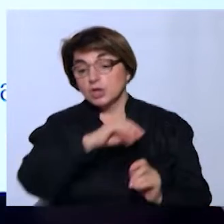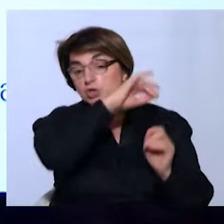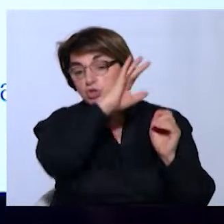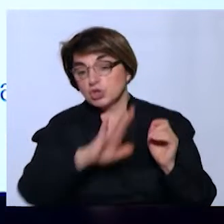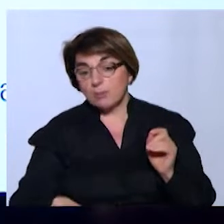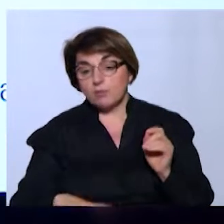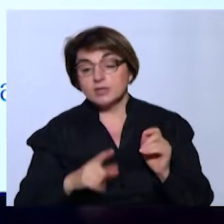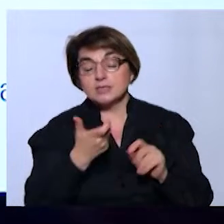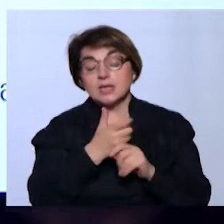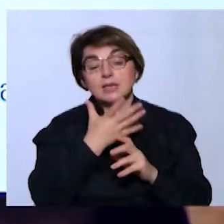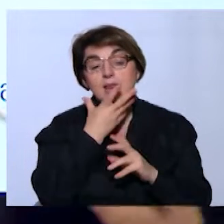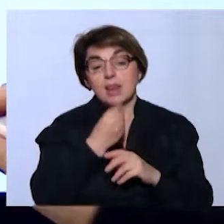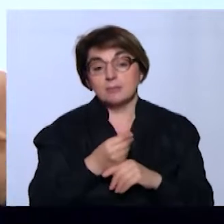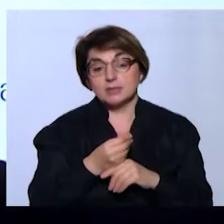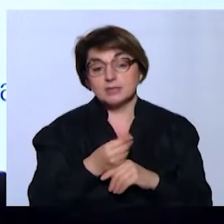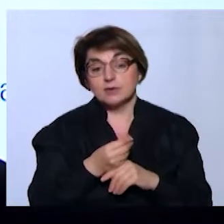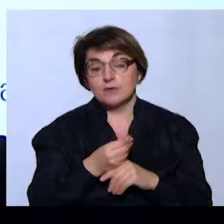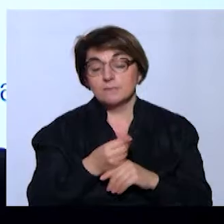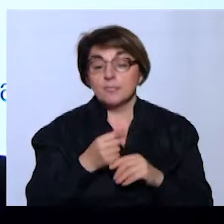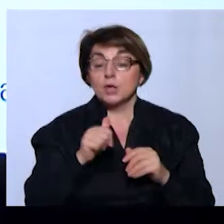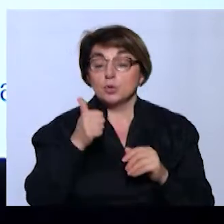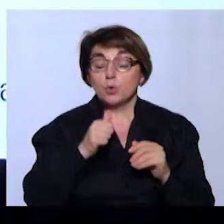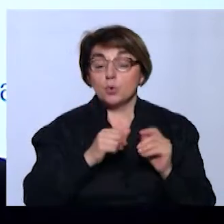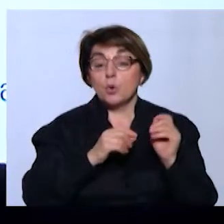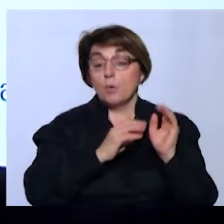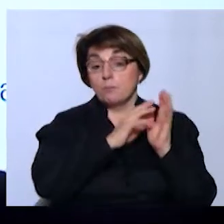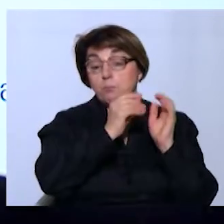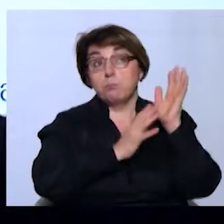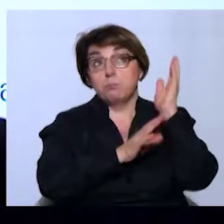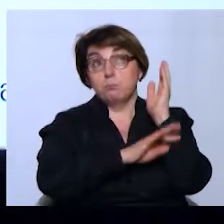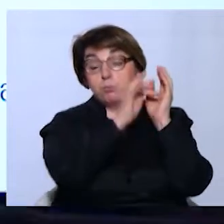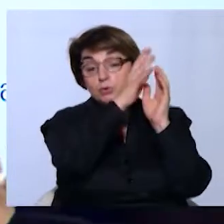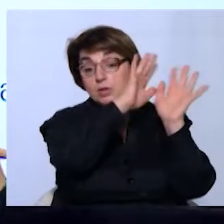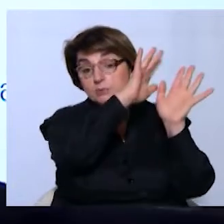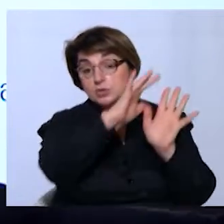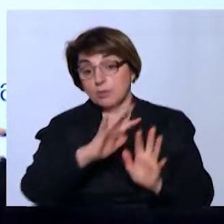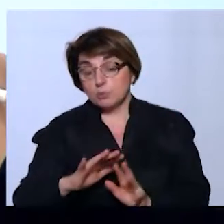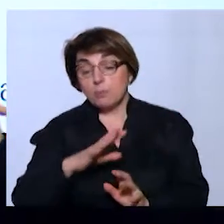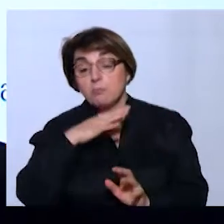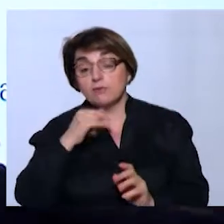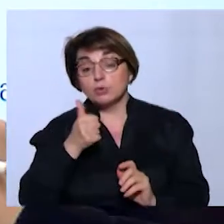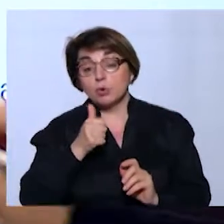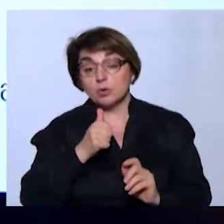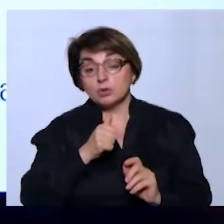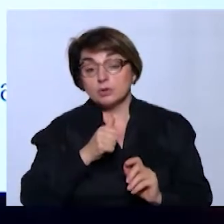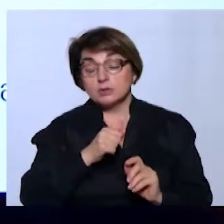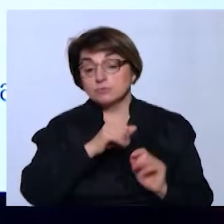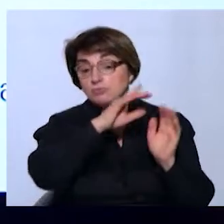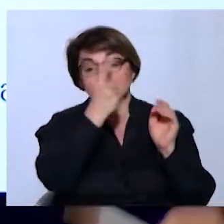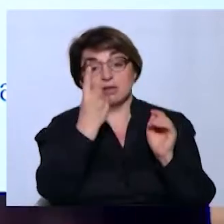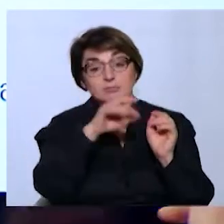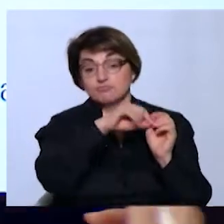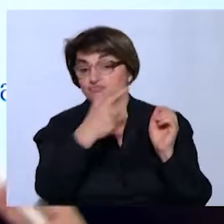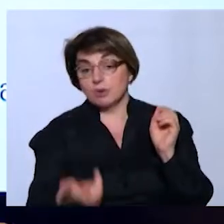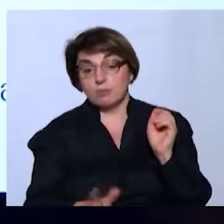ჩამოვარდებიან, ძალიან ლამაზია. ჩამოცვივდებიან თუ ჩამოვარდებიან? ფოთლები მრავლობითი რიცხვი, წავშალოთ